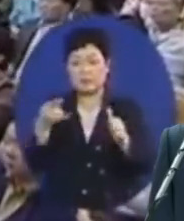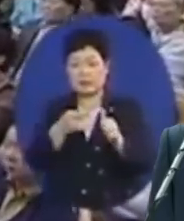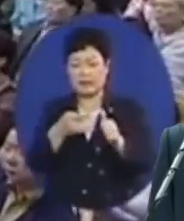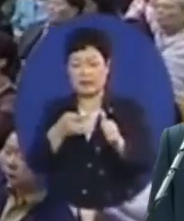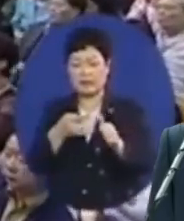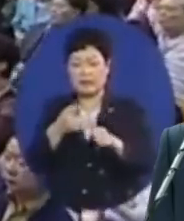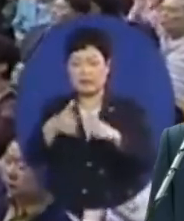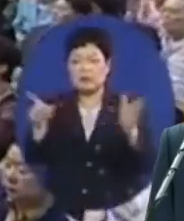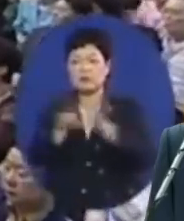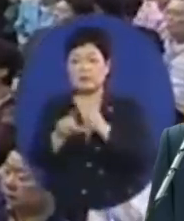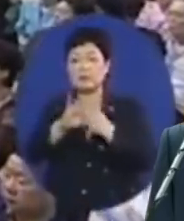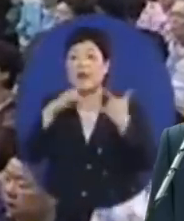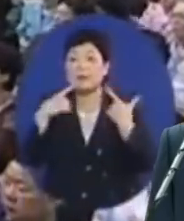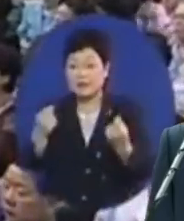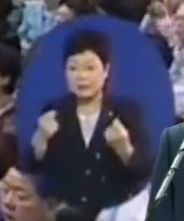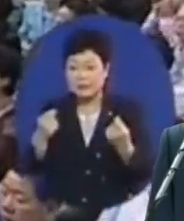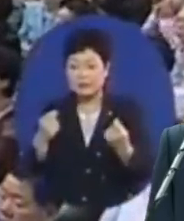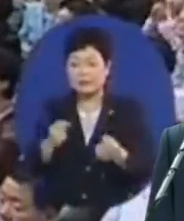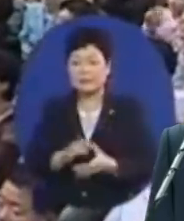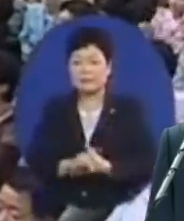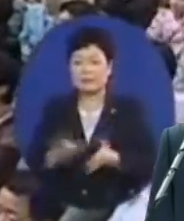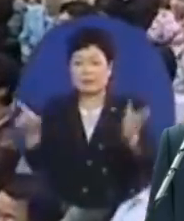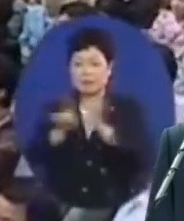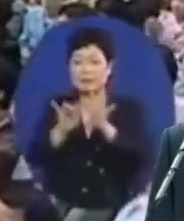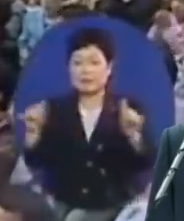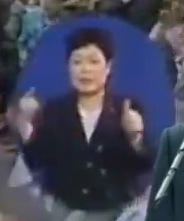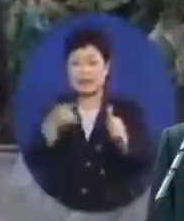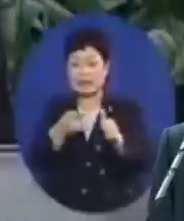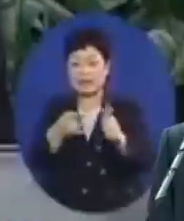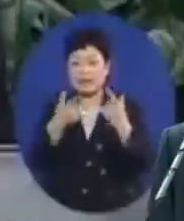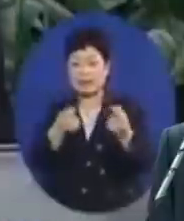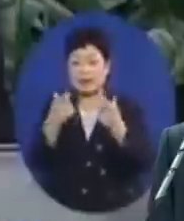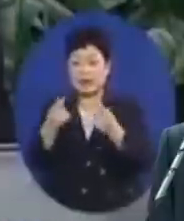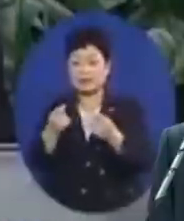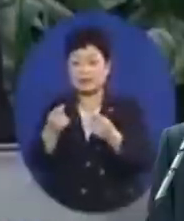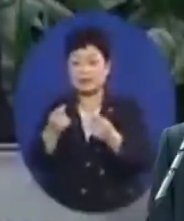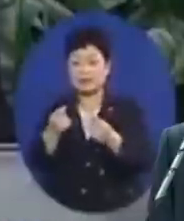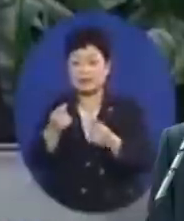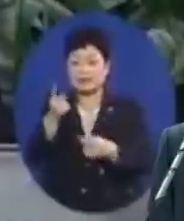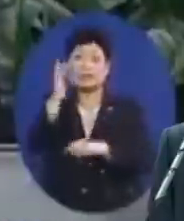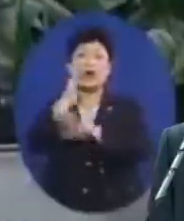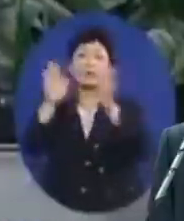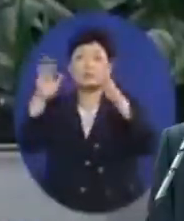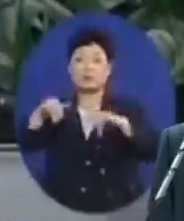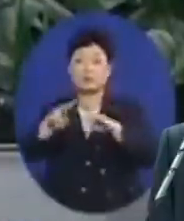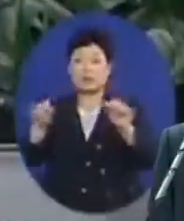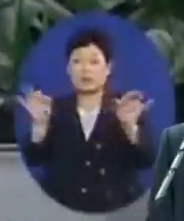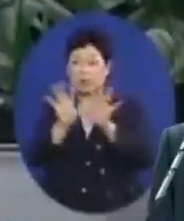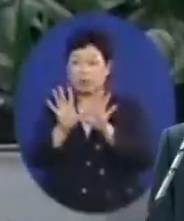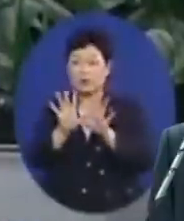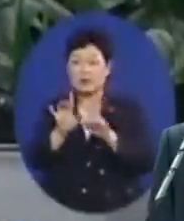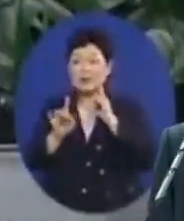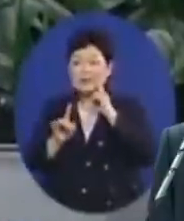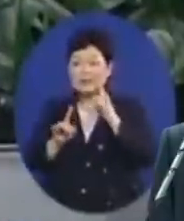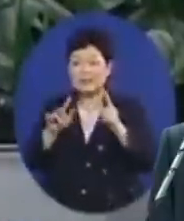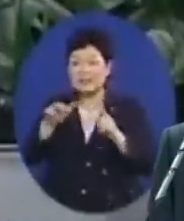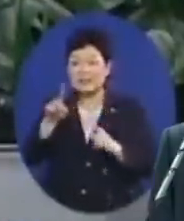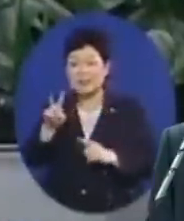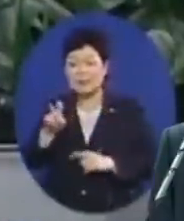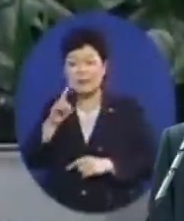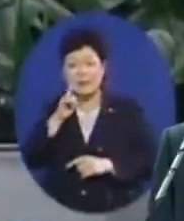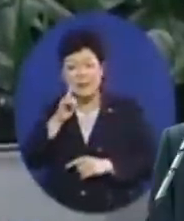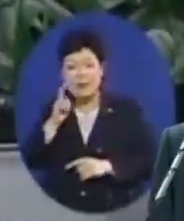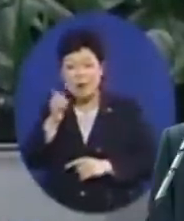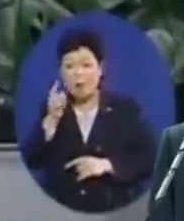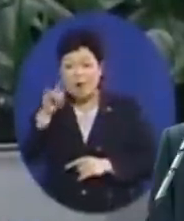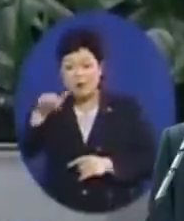예수 믿으시면 아멘하십니다. 믿는 자이면 지 하늘이 무너지고 이 땅에까지도 일지밀도 변함없는 하나님